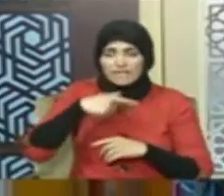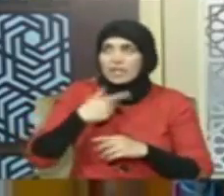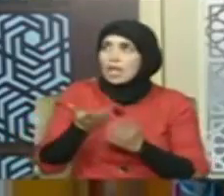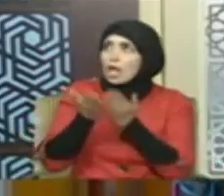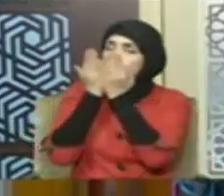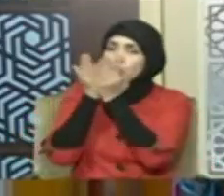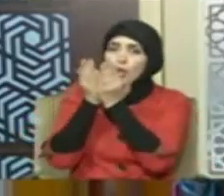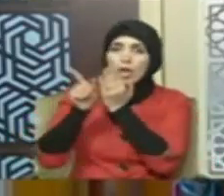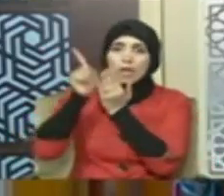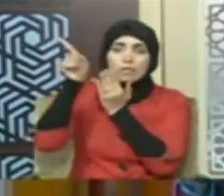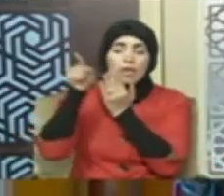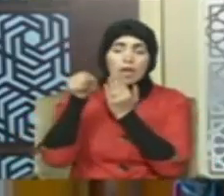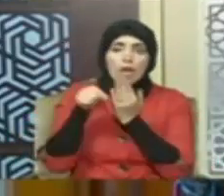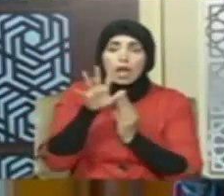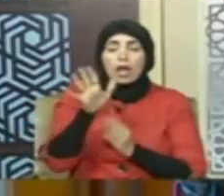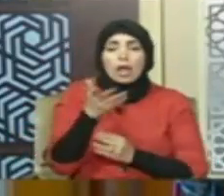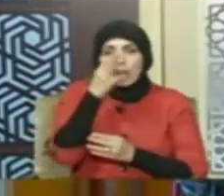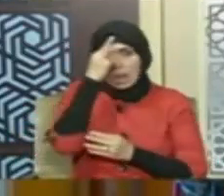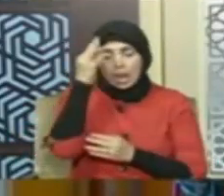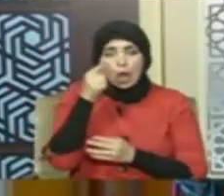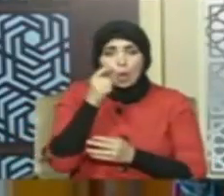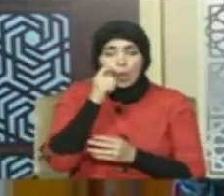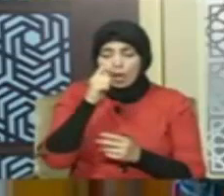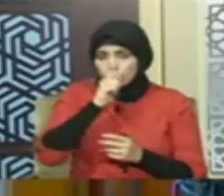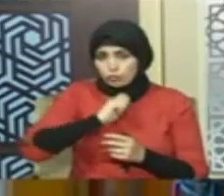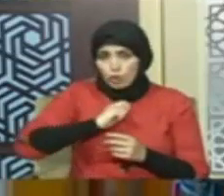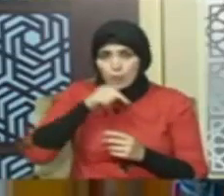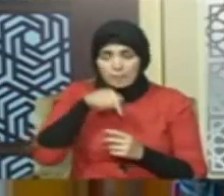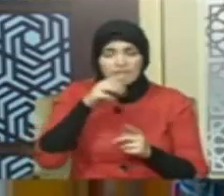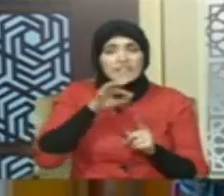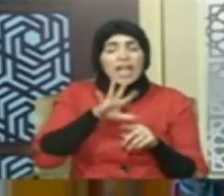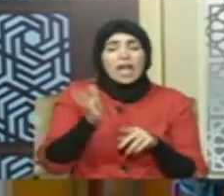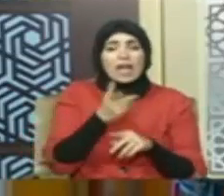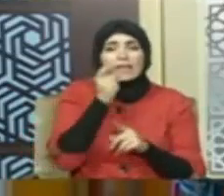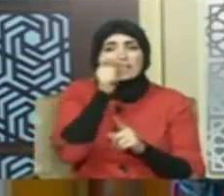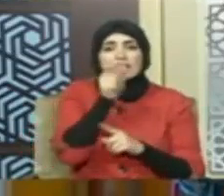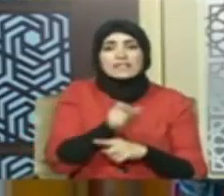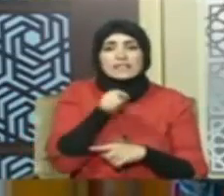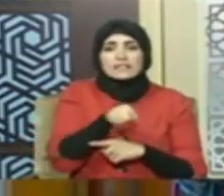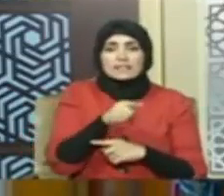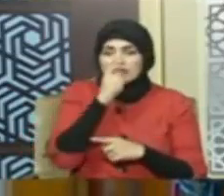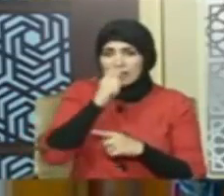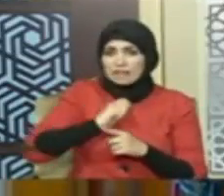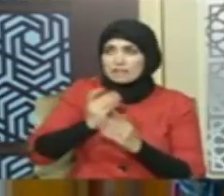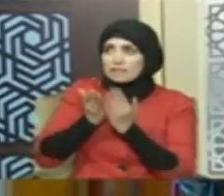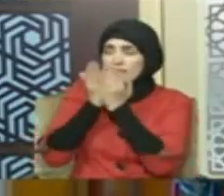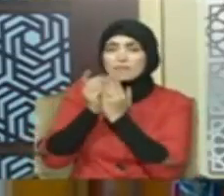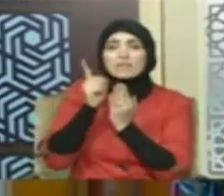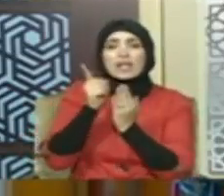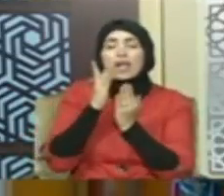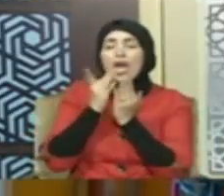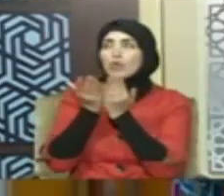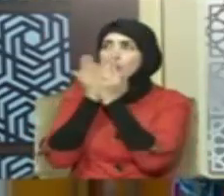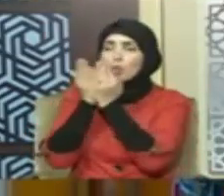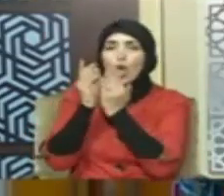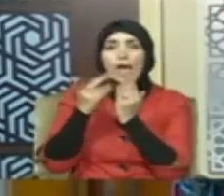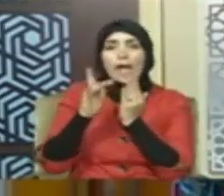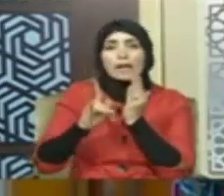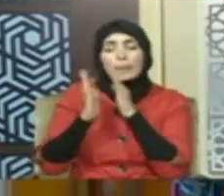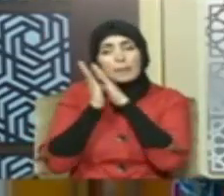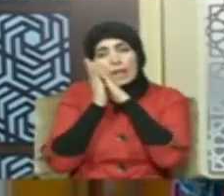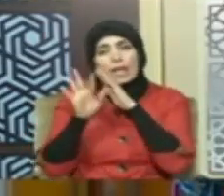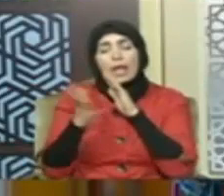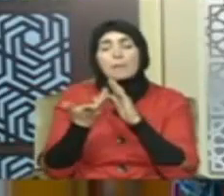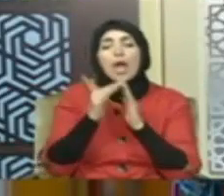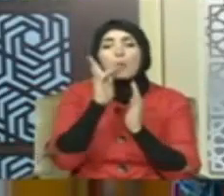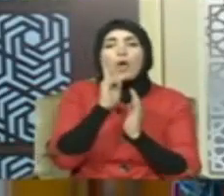وإذا مس الإنسان الضر دعانا لجنبه أو قاعدا أو قائما،